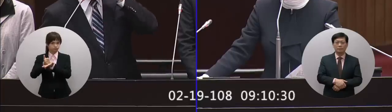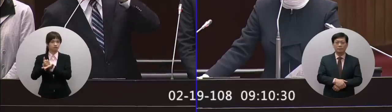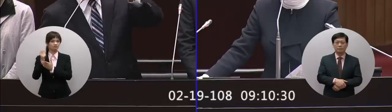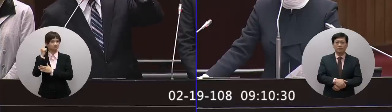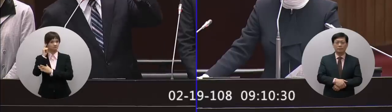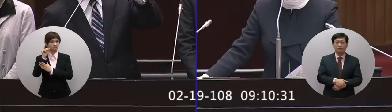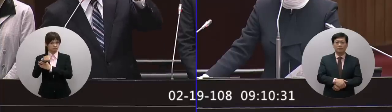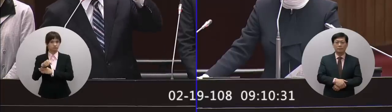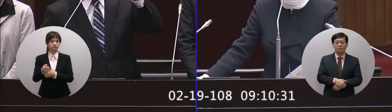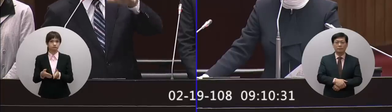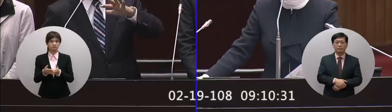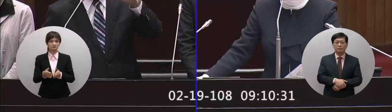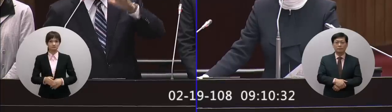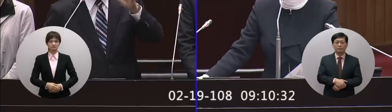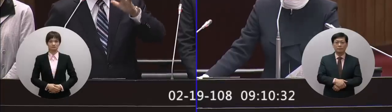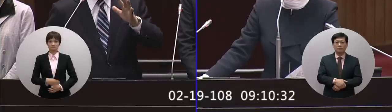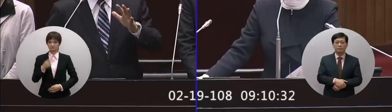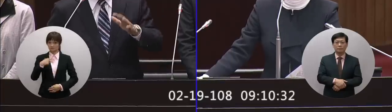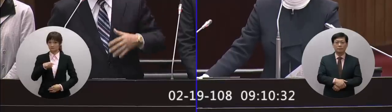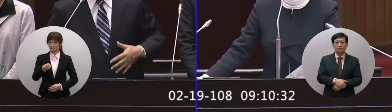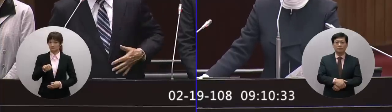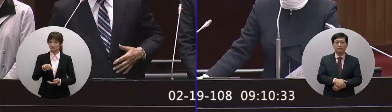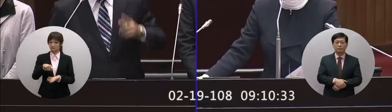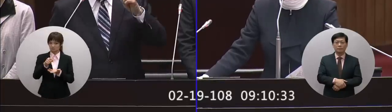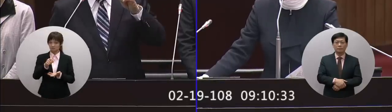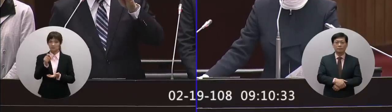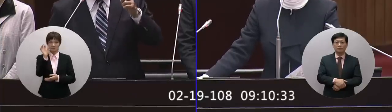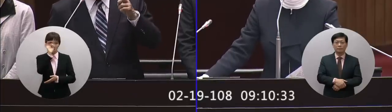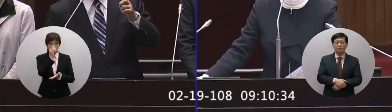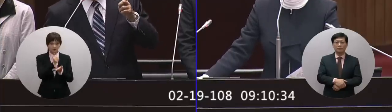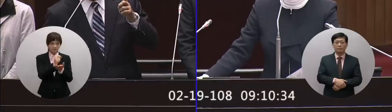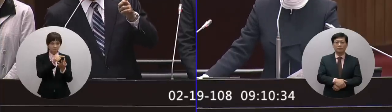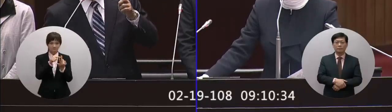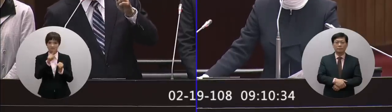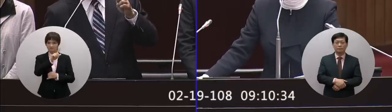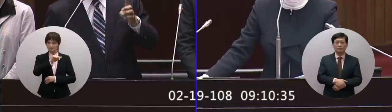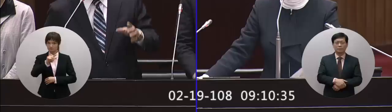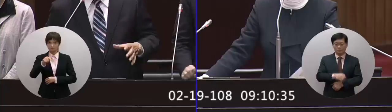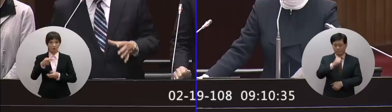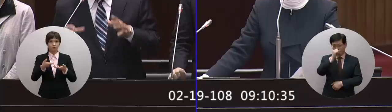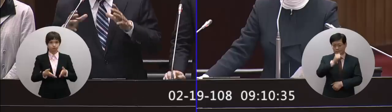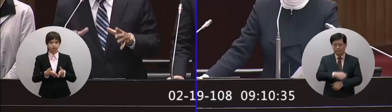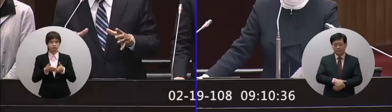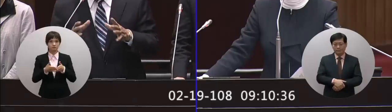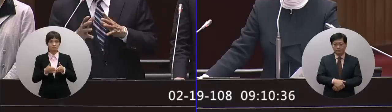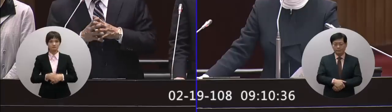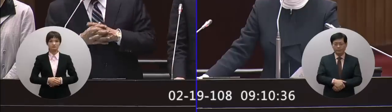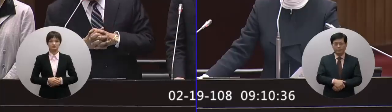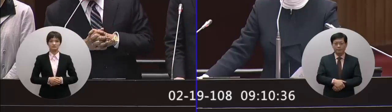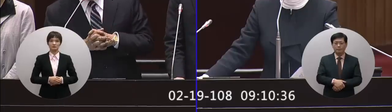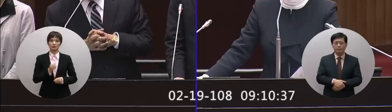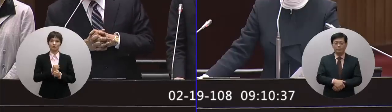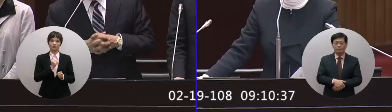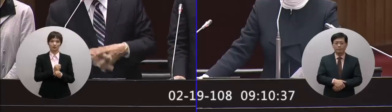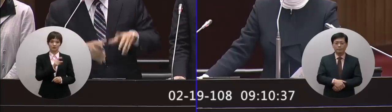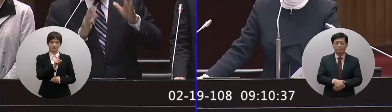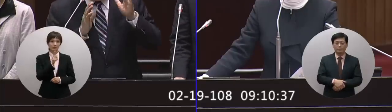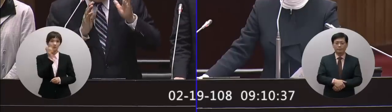说还找到一些这个，我认为这个更重要。 好， 这个建一个碑其实简